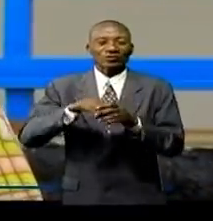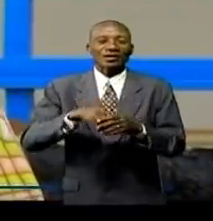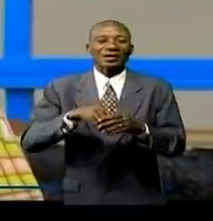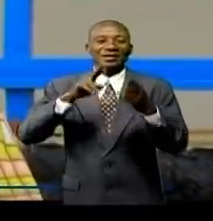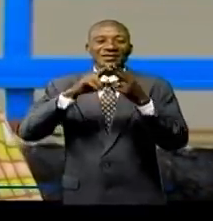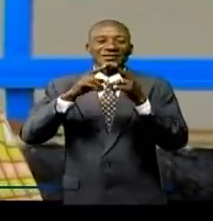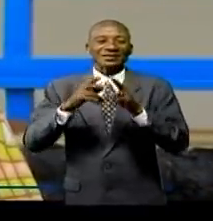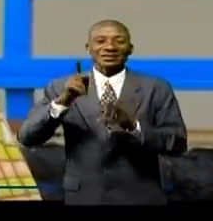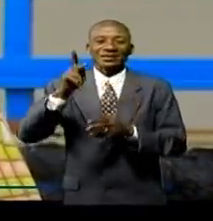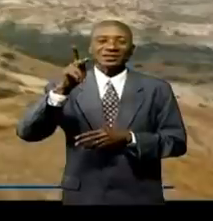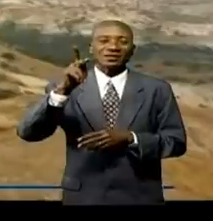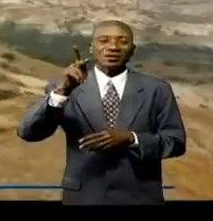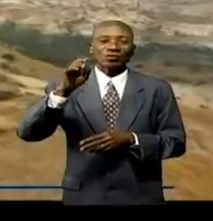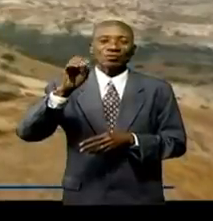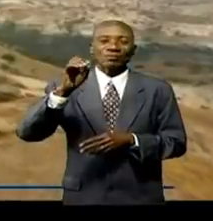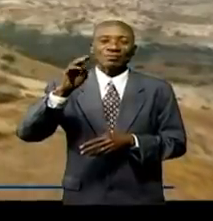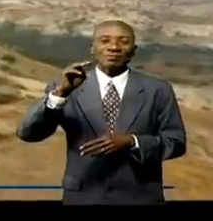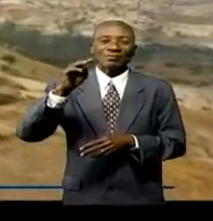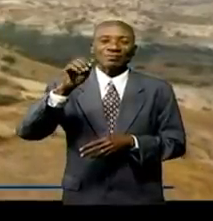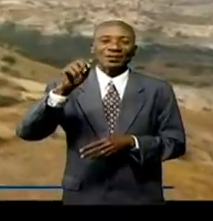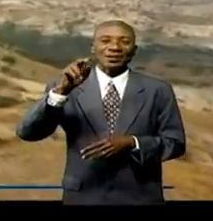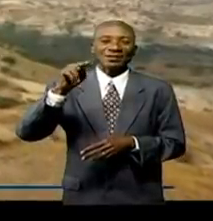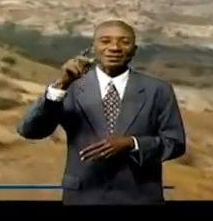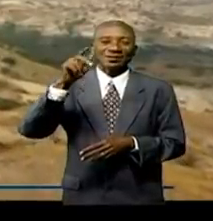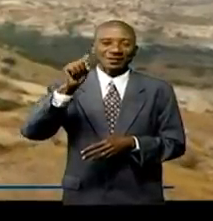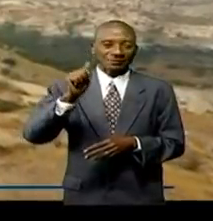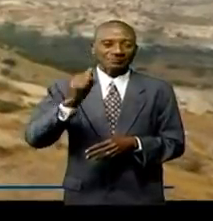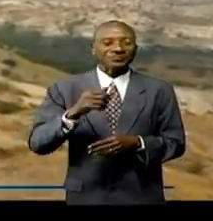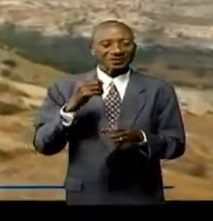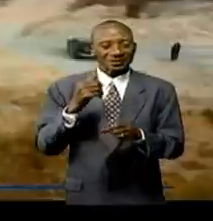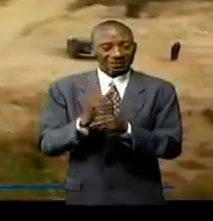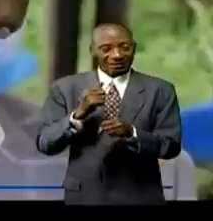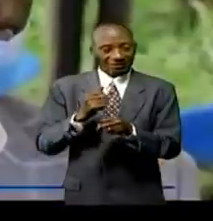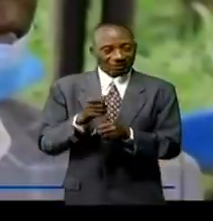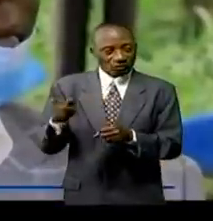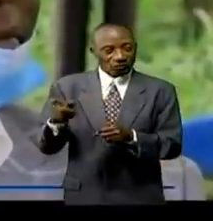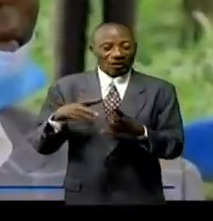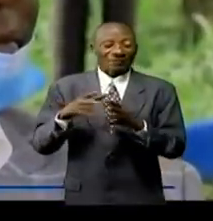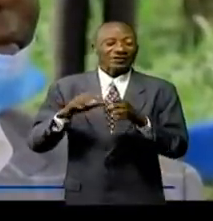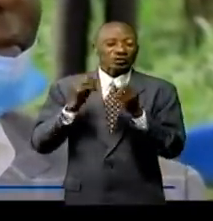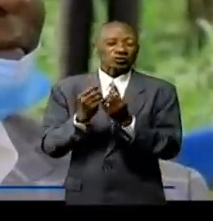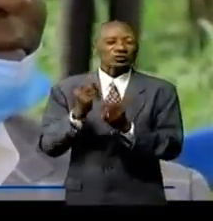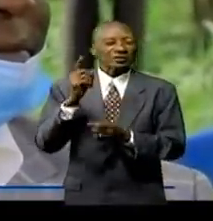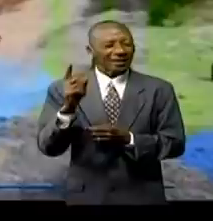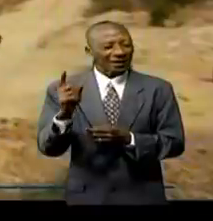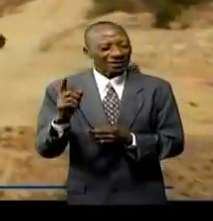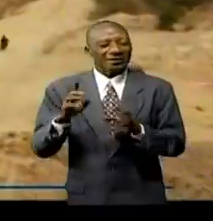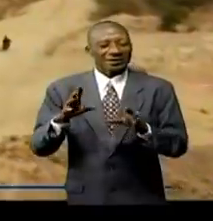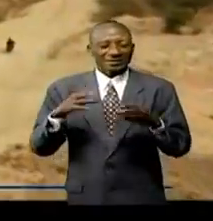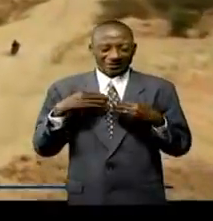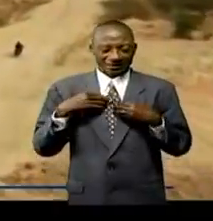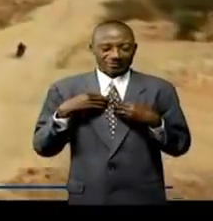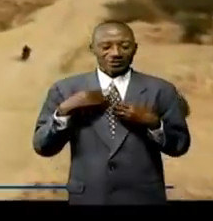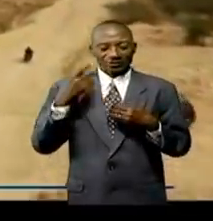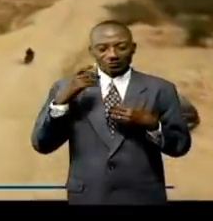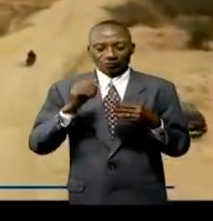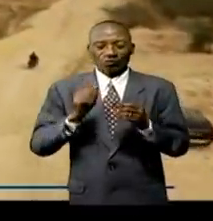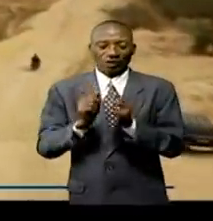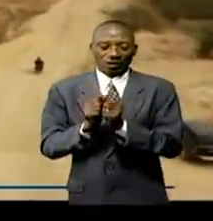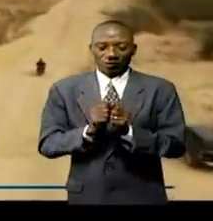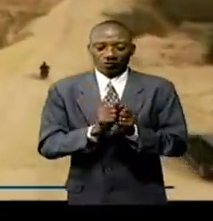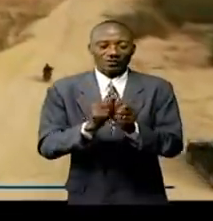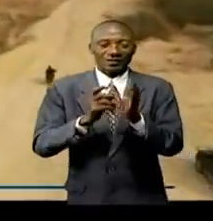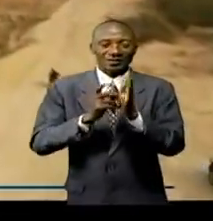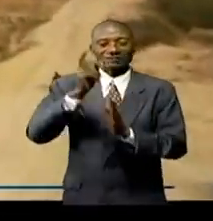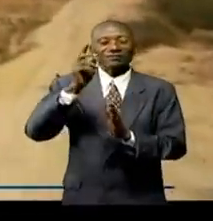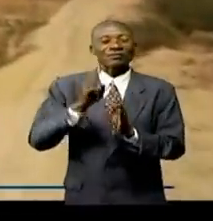chefferie de Basile d'une manière générale. Des travaux réalisés par la société Mogabaon réaffirment son engagement à accompagner les actions de développement entreprises